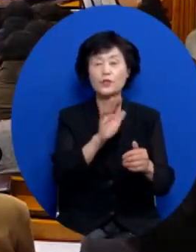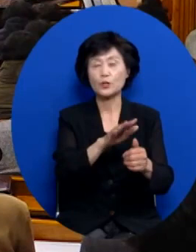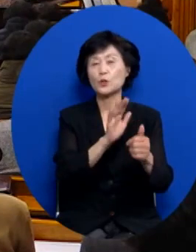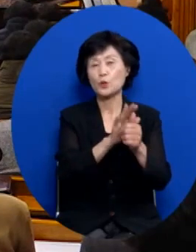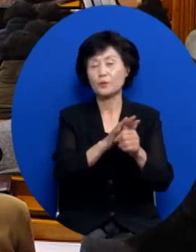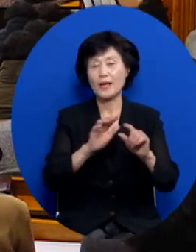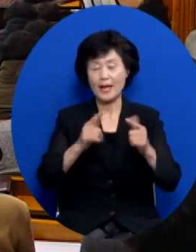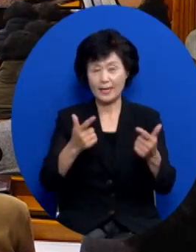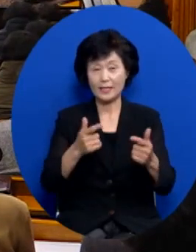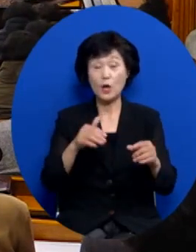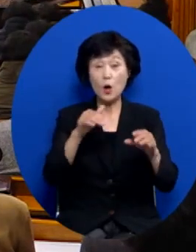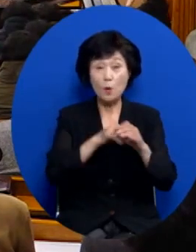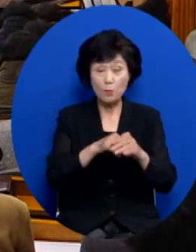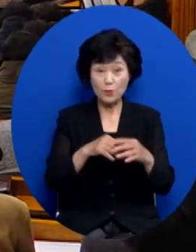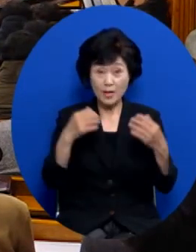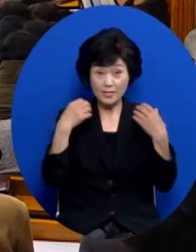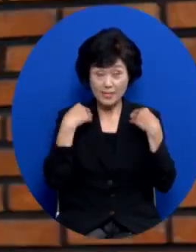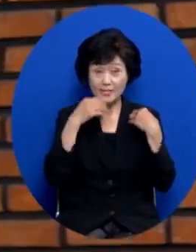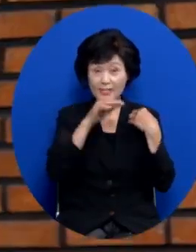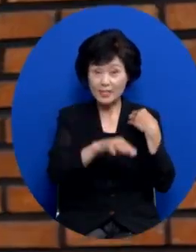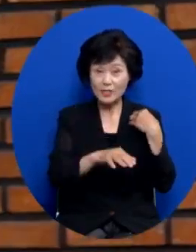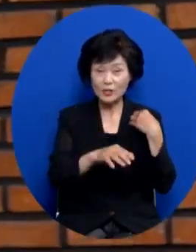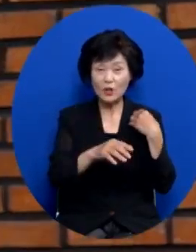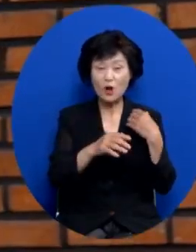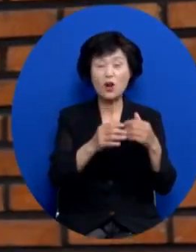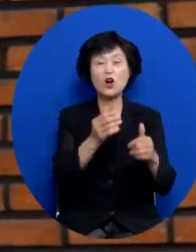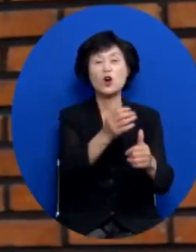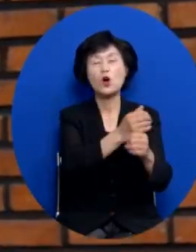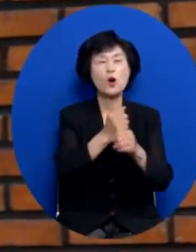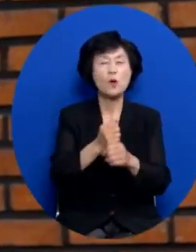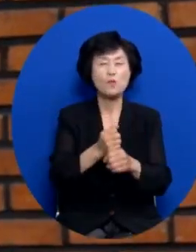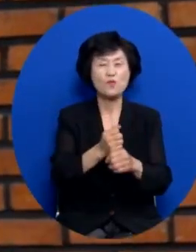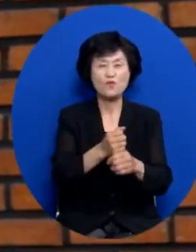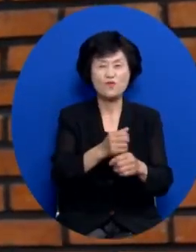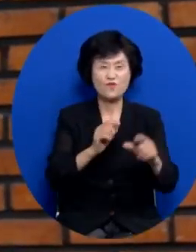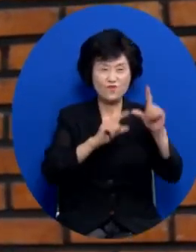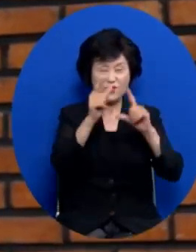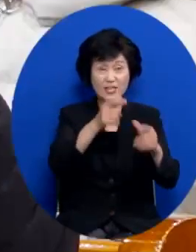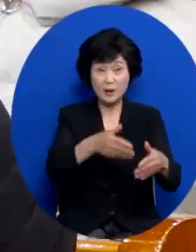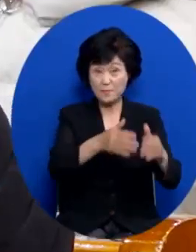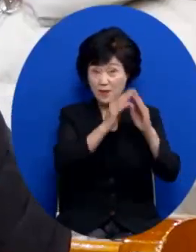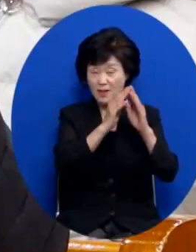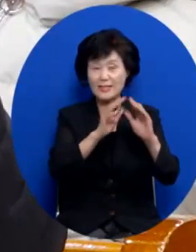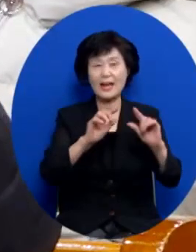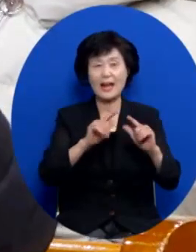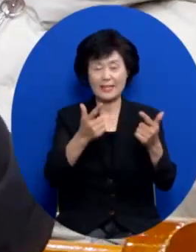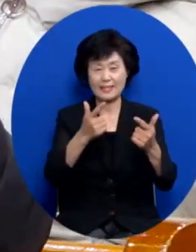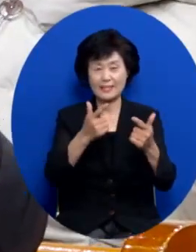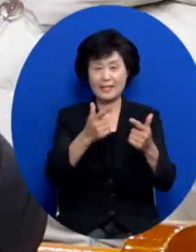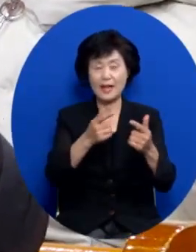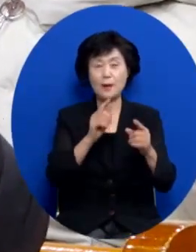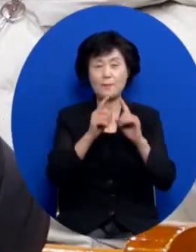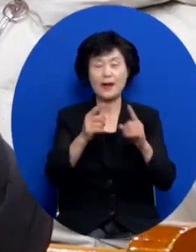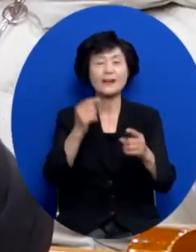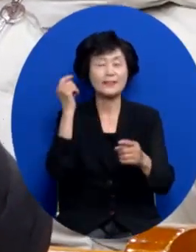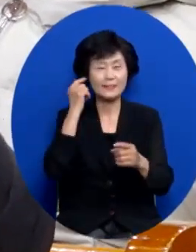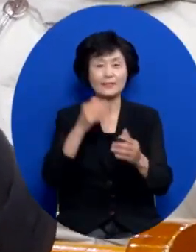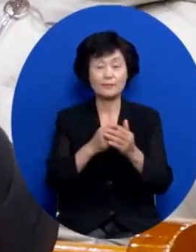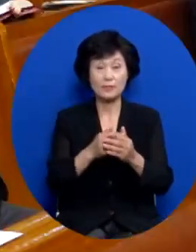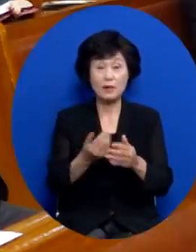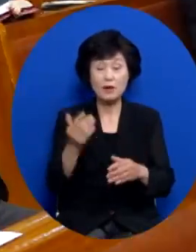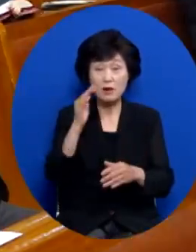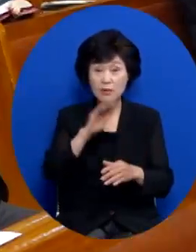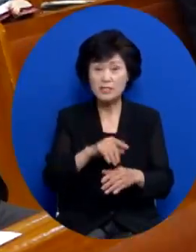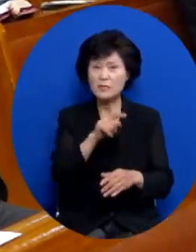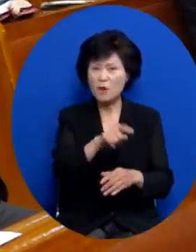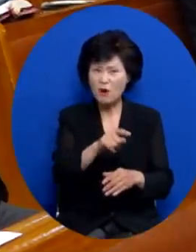또 문화재청에서도 그곳에 불상을 지원할 수 없다고 이렇게 연락을 받았습니다. 그러나 업체 회장이